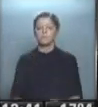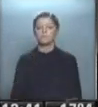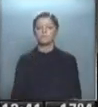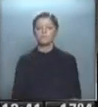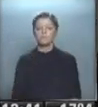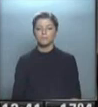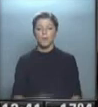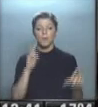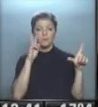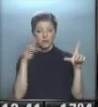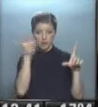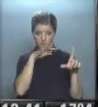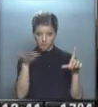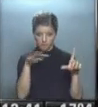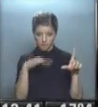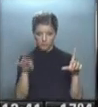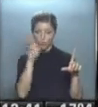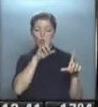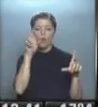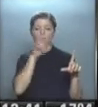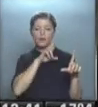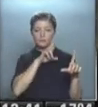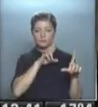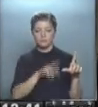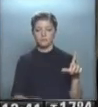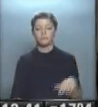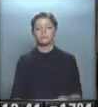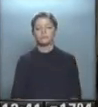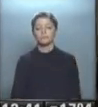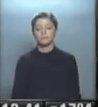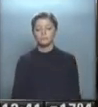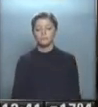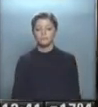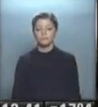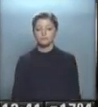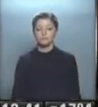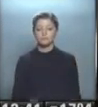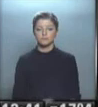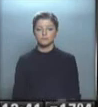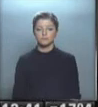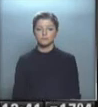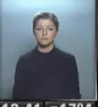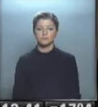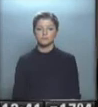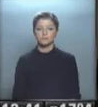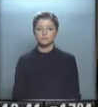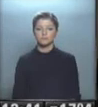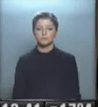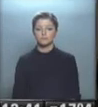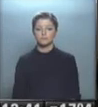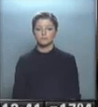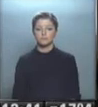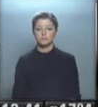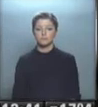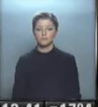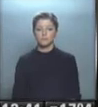المرأة لأنه في أمور كثير قاعد تتوقف عشان هذا السبب إنه محتاجة رجل أو محتاجة أي شيء وبعدين هي أأمن إنها تكون